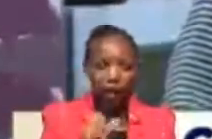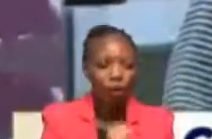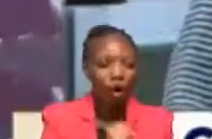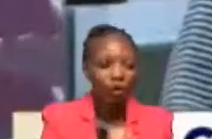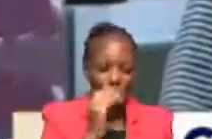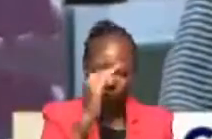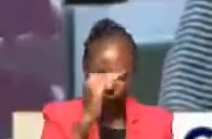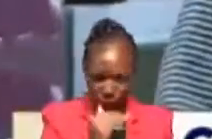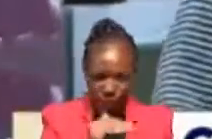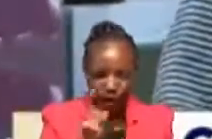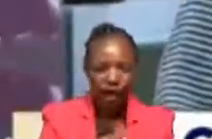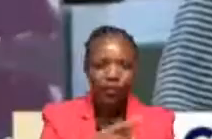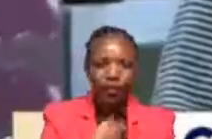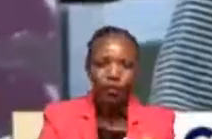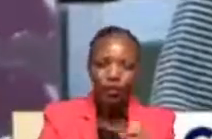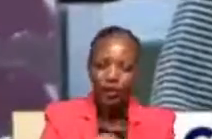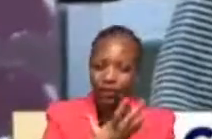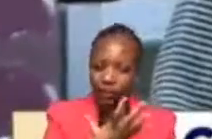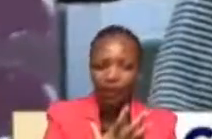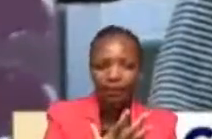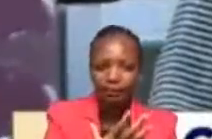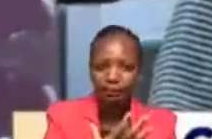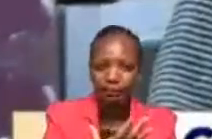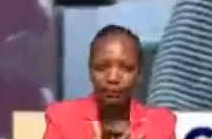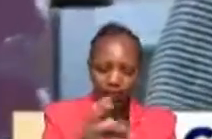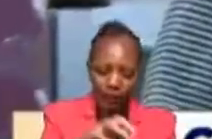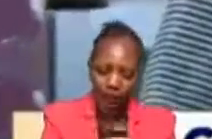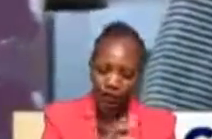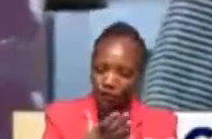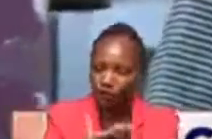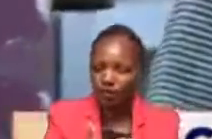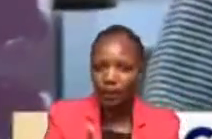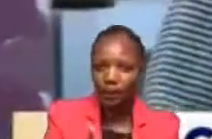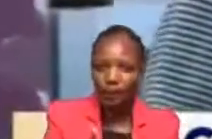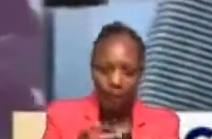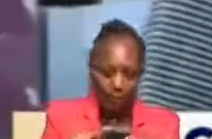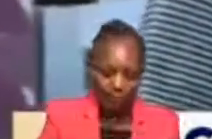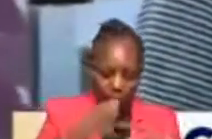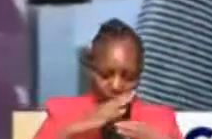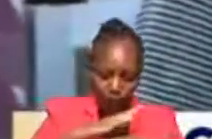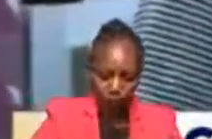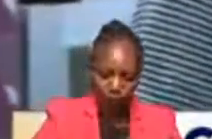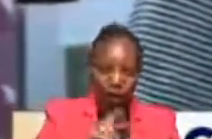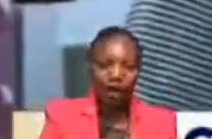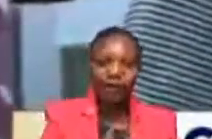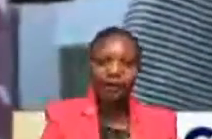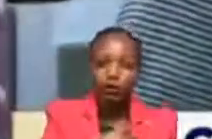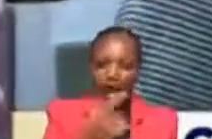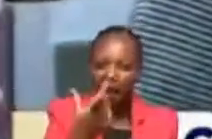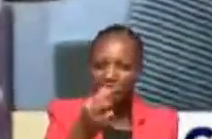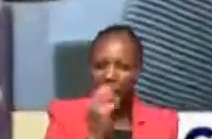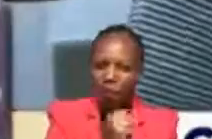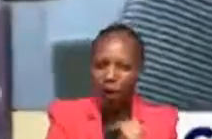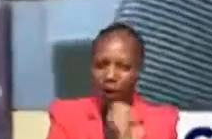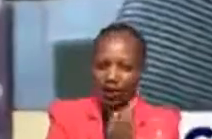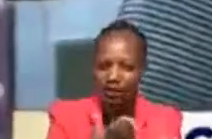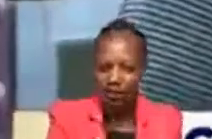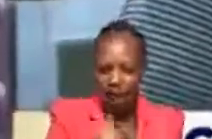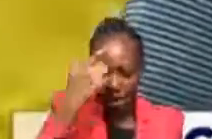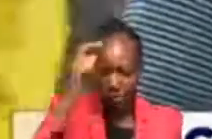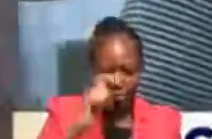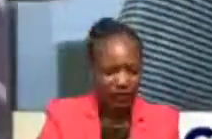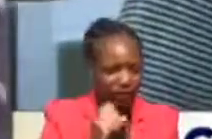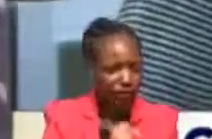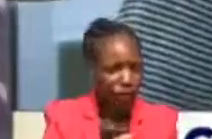inabidi tunawaeleza wale ambao wamefikia siku ya kuenda mapumziko wanapumzika, tunabaki na wafanyakazi wachache kwa sababu muda wa kufanya kazi ni